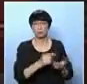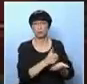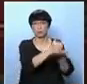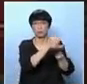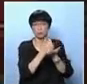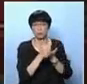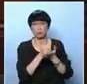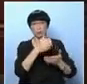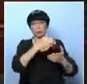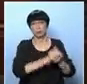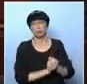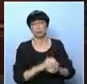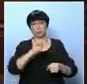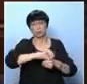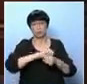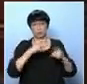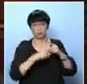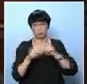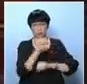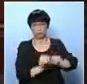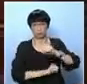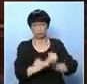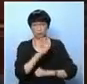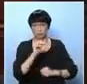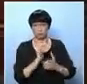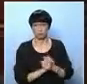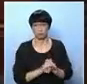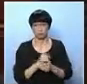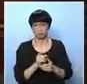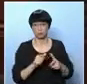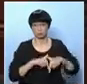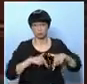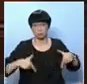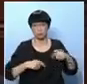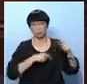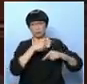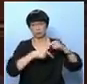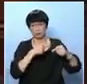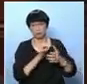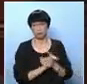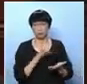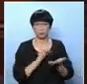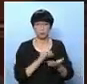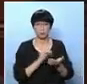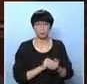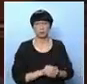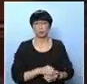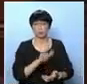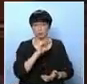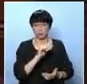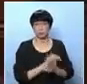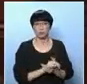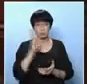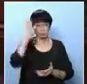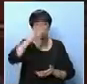才，咁樣輸入呢啲咁嘅動力得唔得啊？你肯去大膽去探討咧，必定會有所得着。明